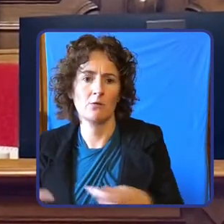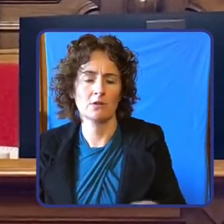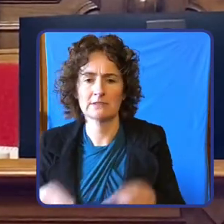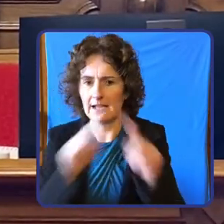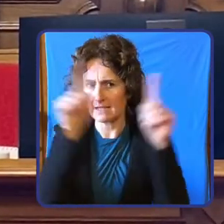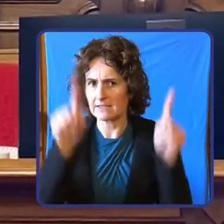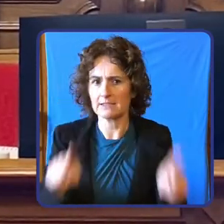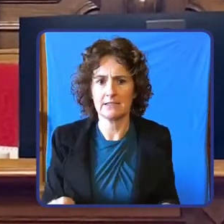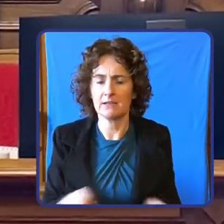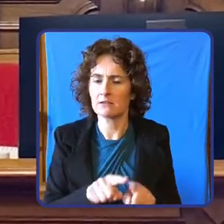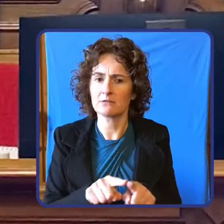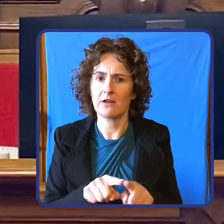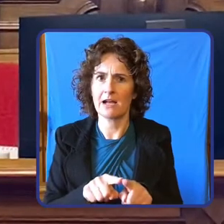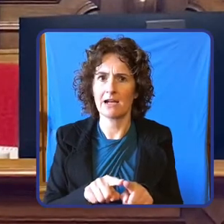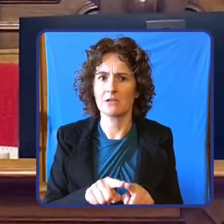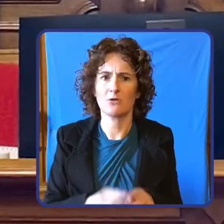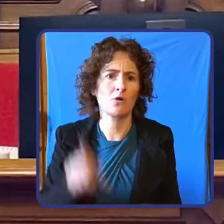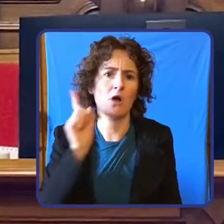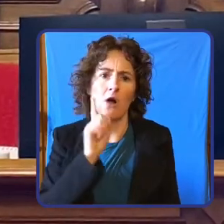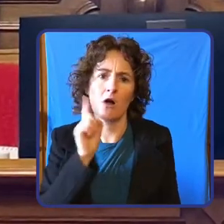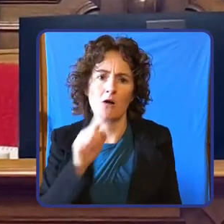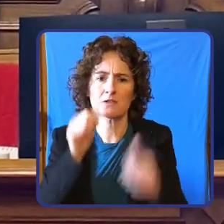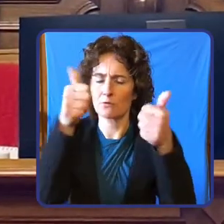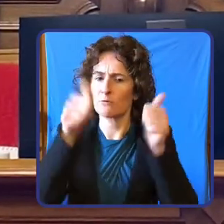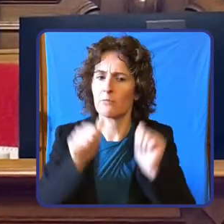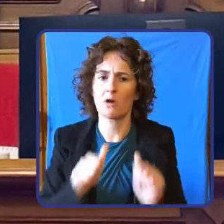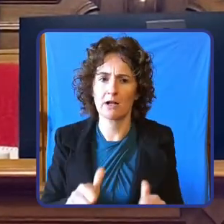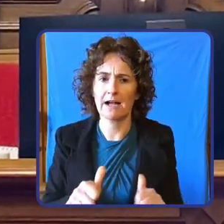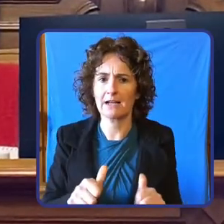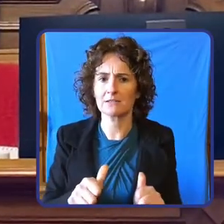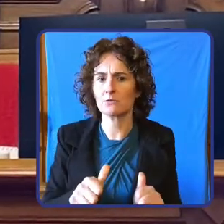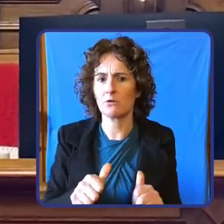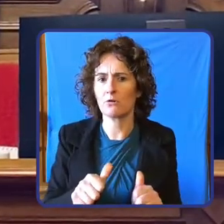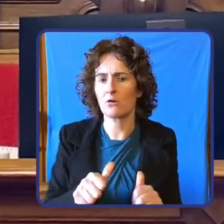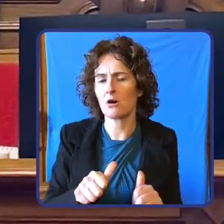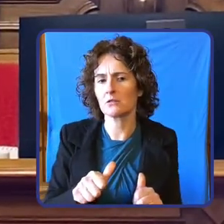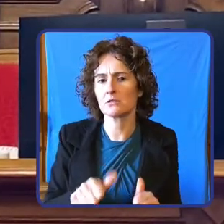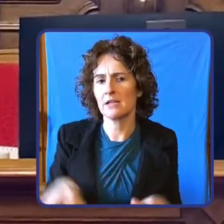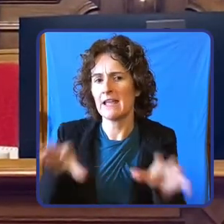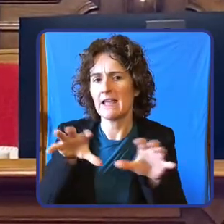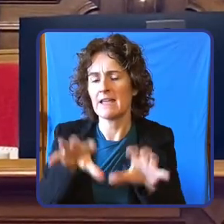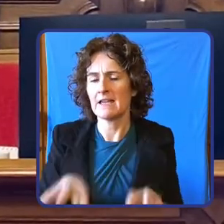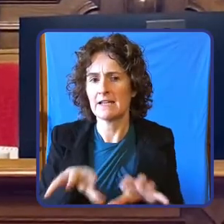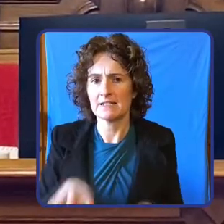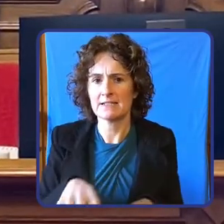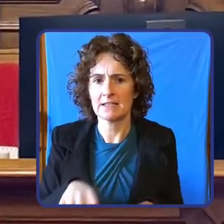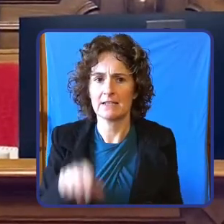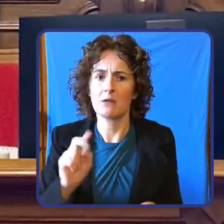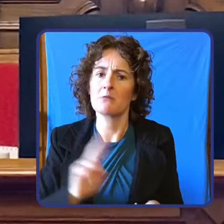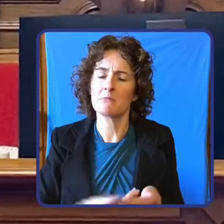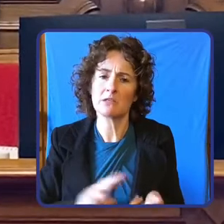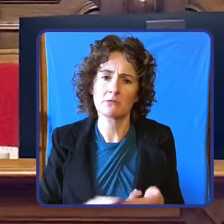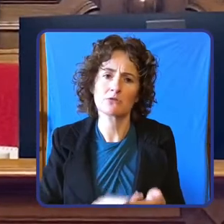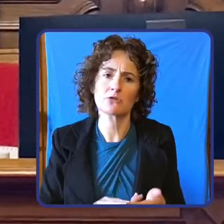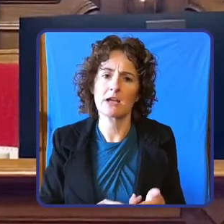olyan gusztustalan hazug plakátokat raktak ki, amiben még a bíróság is elmarasztalta egyébként önöket a hazudozásért.